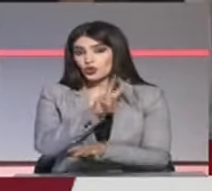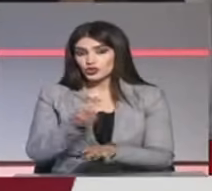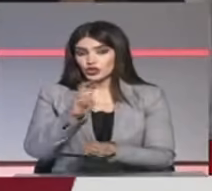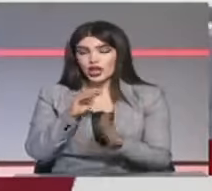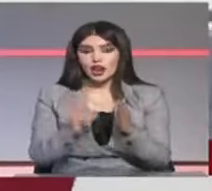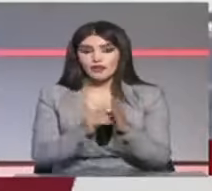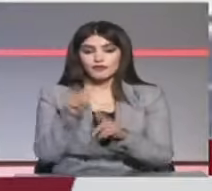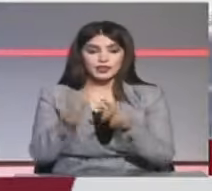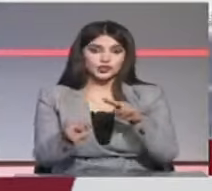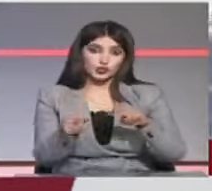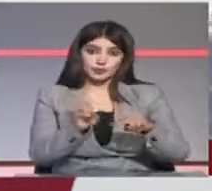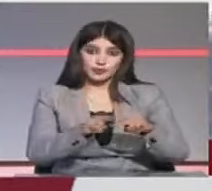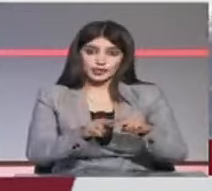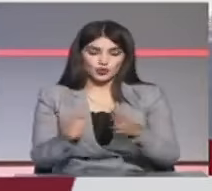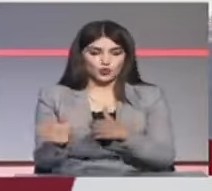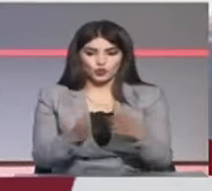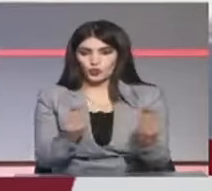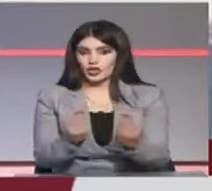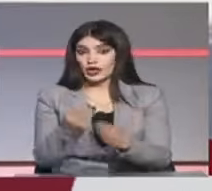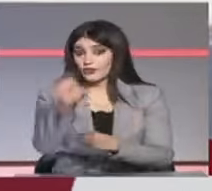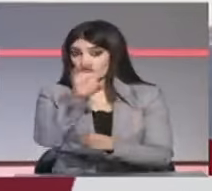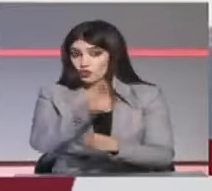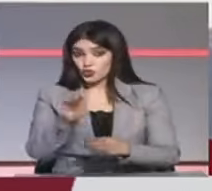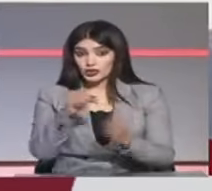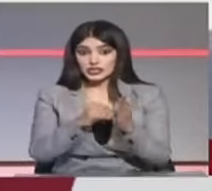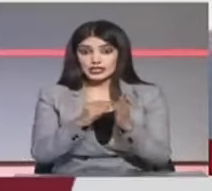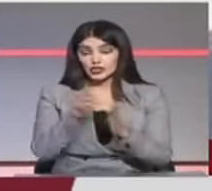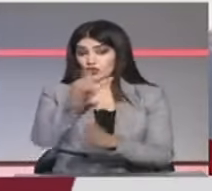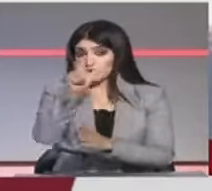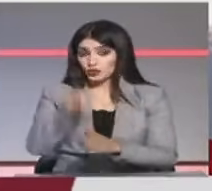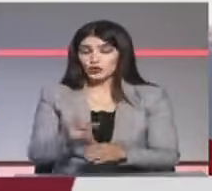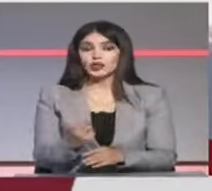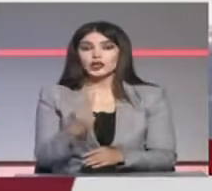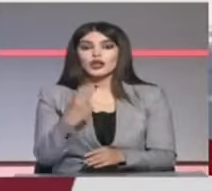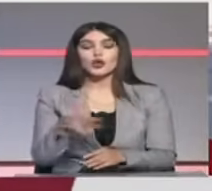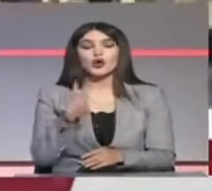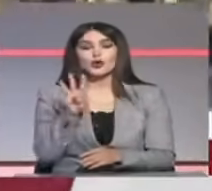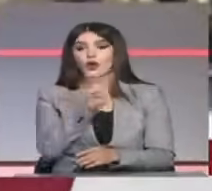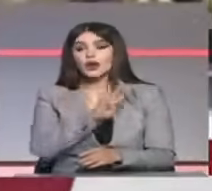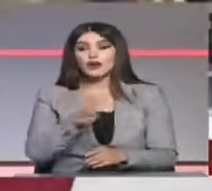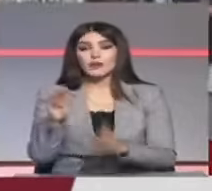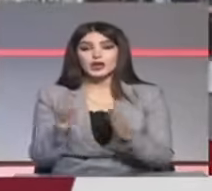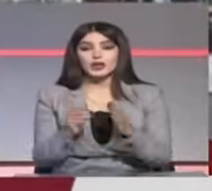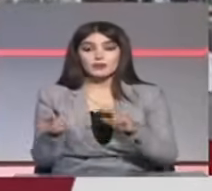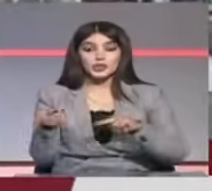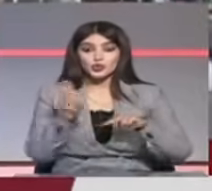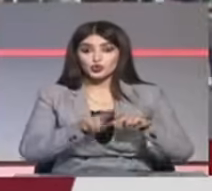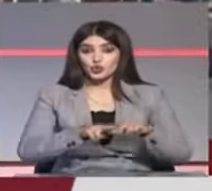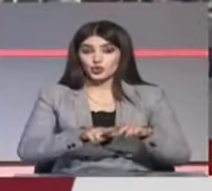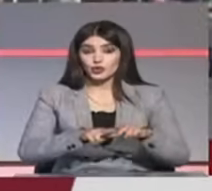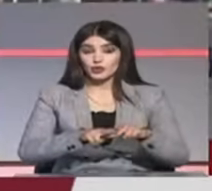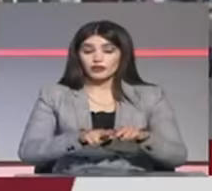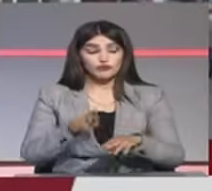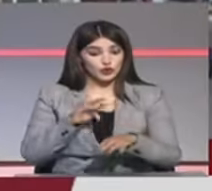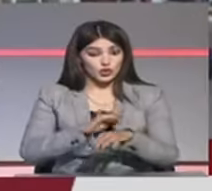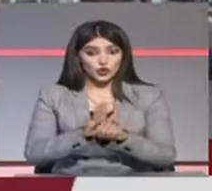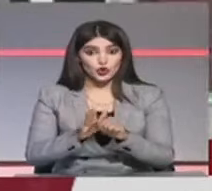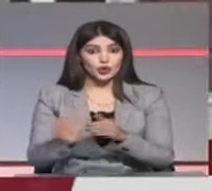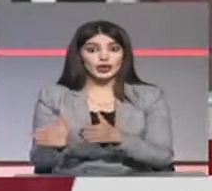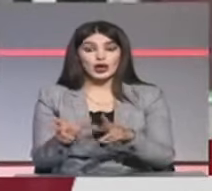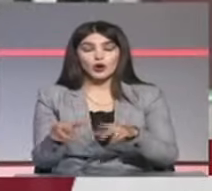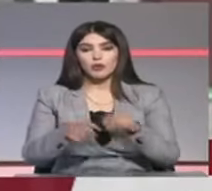الف وفاه وفي اوروبا سياده تاليا اليوم ثلاثمائه واربع واربعين وفاه يذكرنا